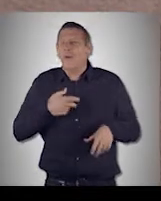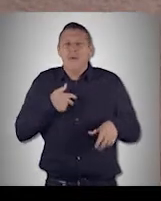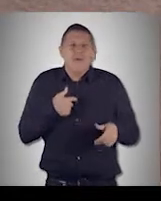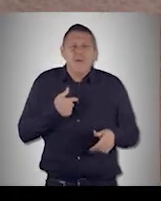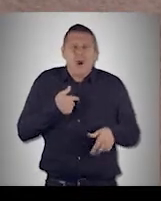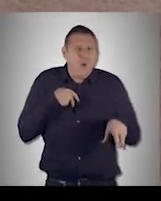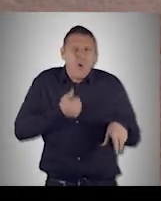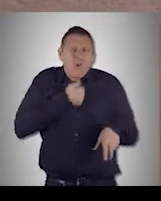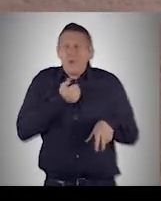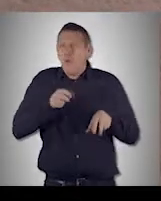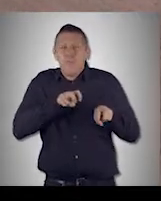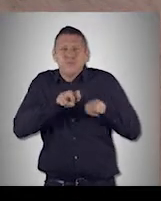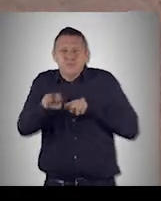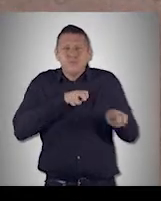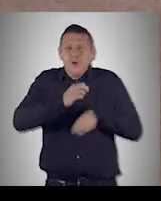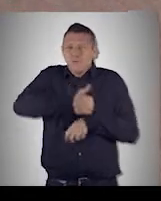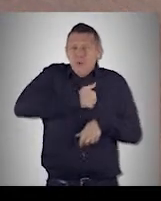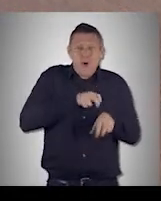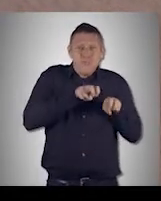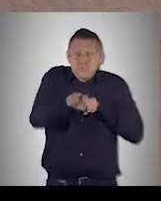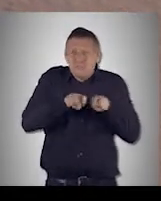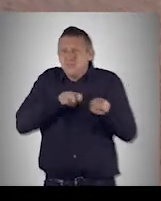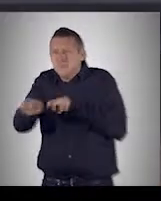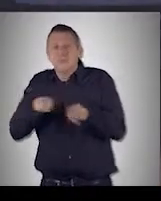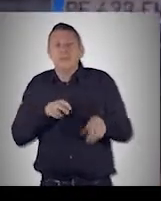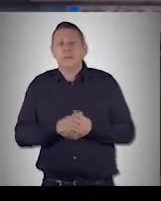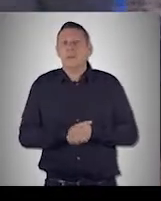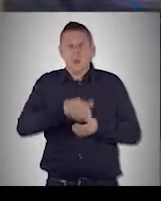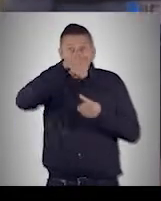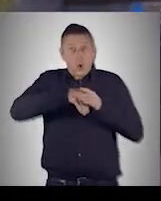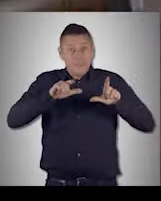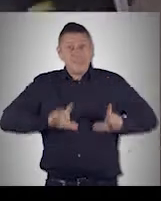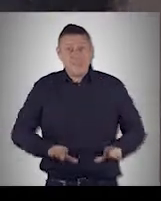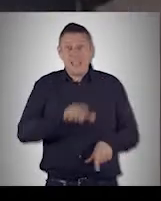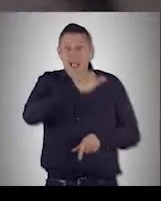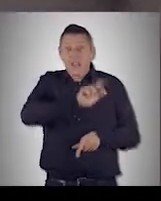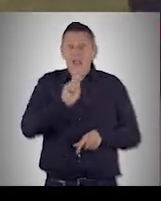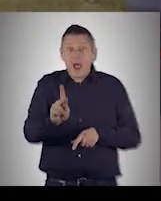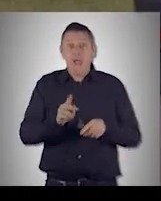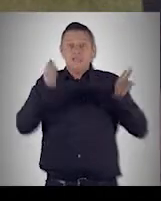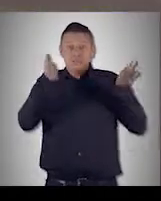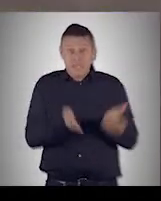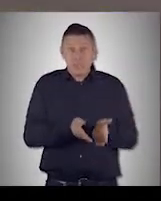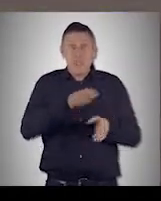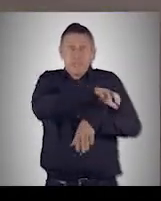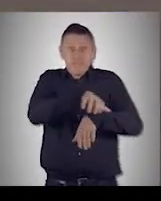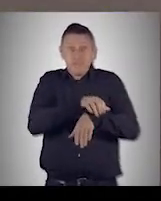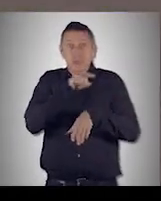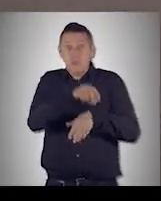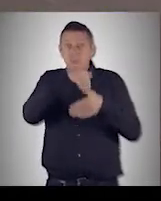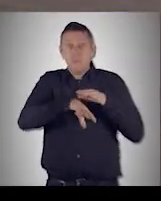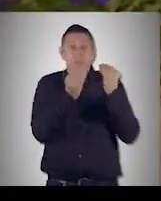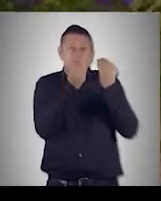montre qu'on est autonome pour aller tout seul comme on veut. C'est au sein du lycée Alfred Kessler, situé à Cergy-Préfecture, qu'il suit